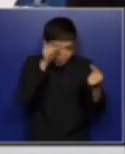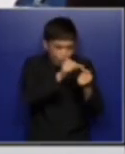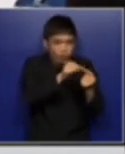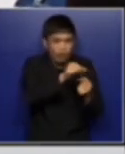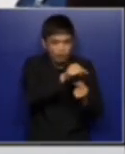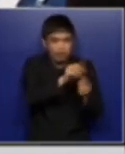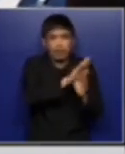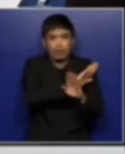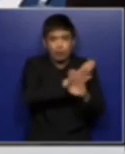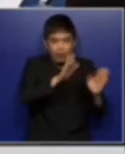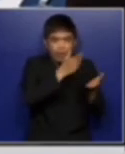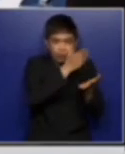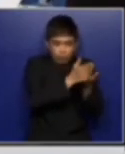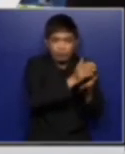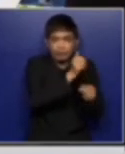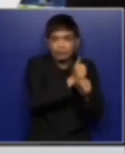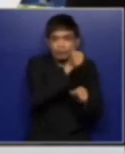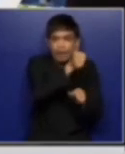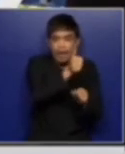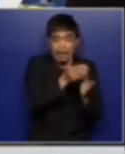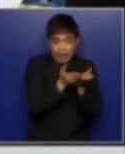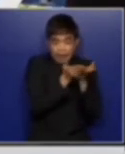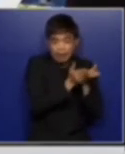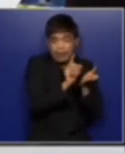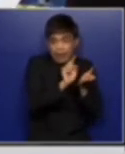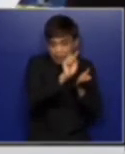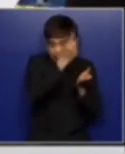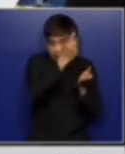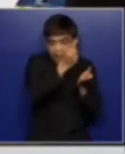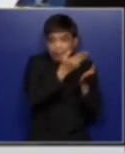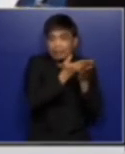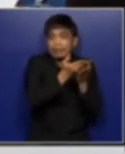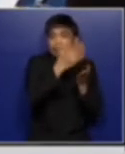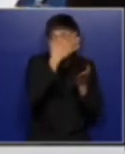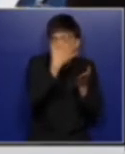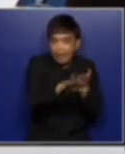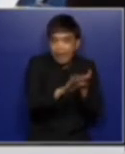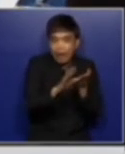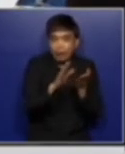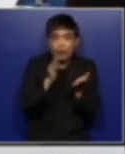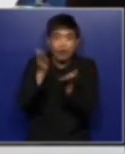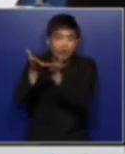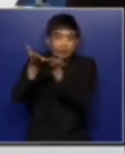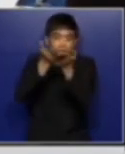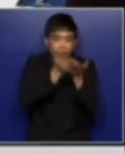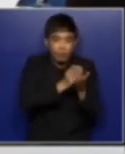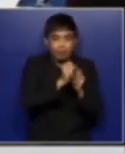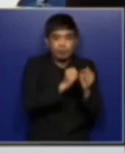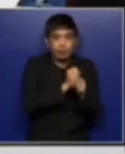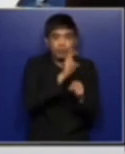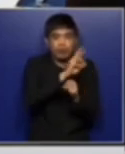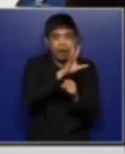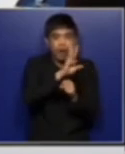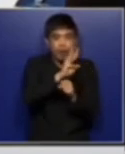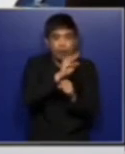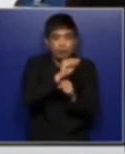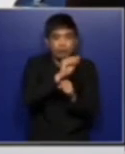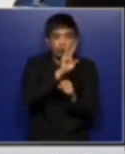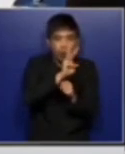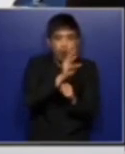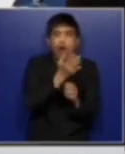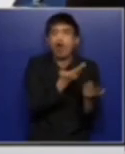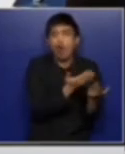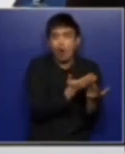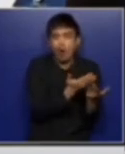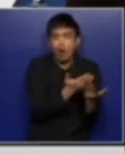แรกที่ท่านซื้อไปเนี่ยก็จะได้มาปี2566ท่านรอก่อนก็ได้นี่ครับเอามาใช้ดูก่อน